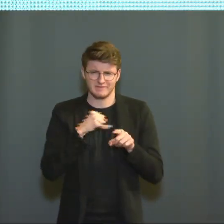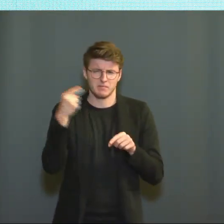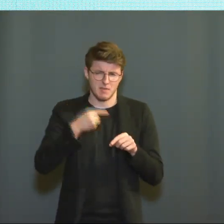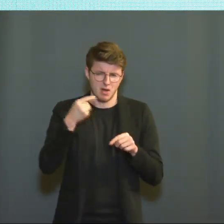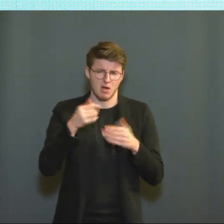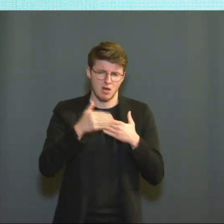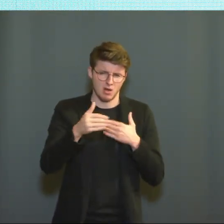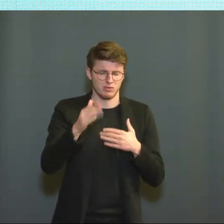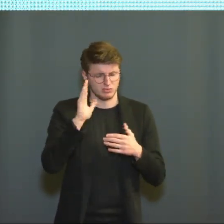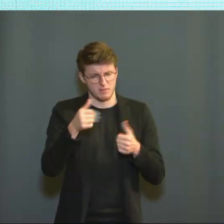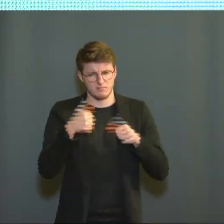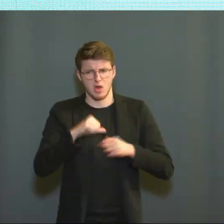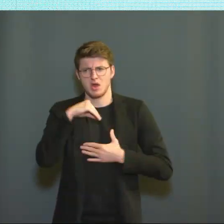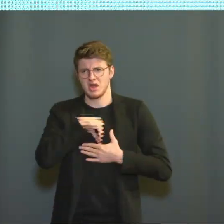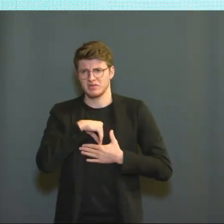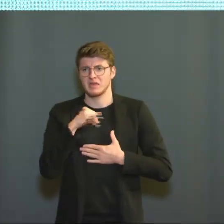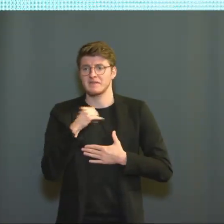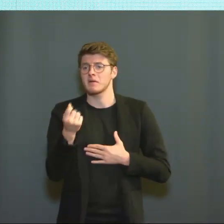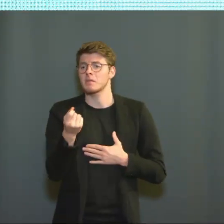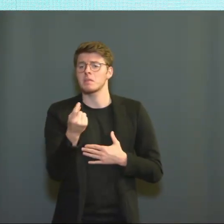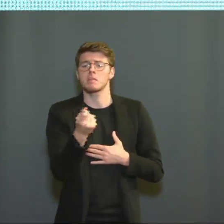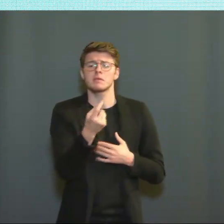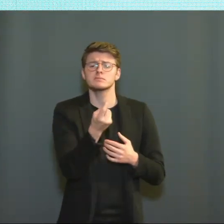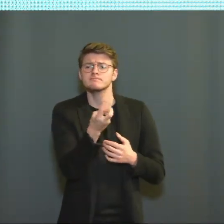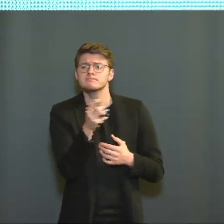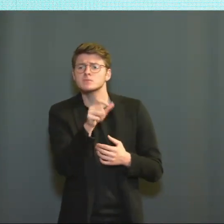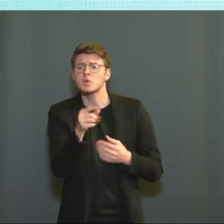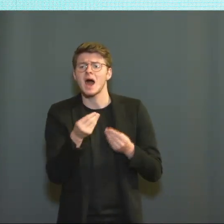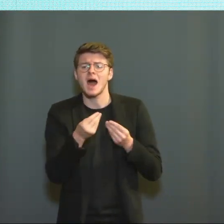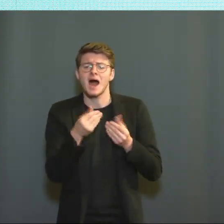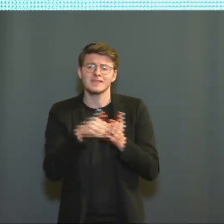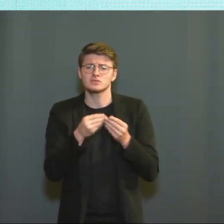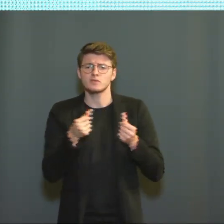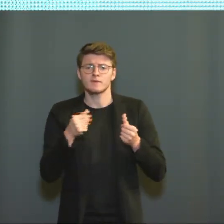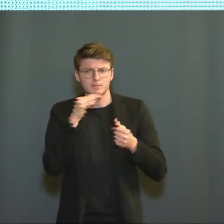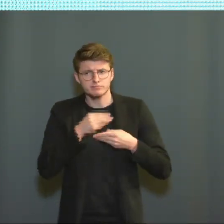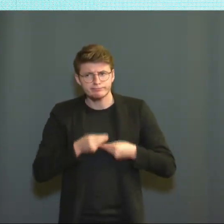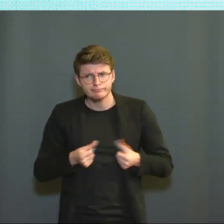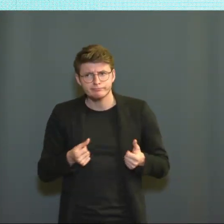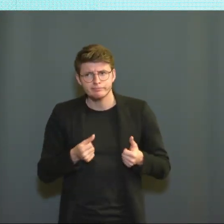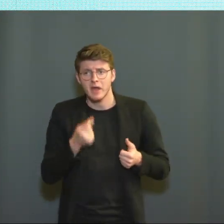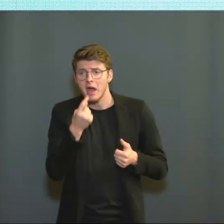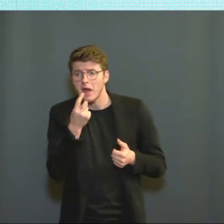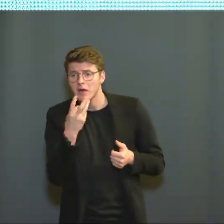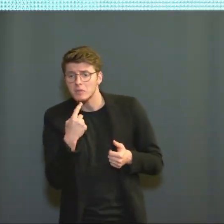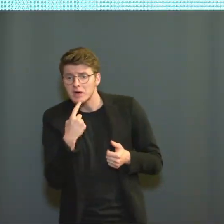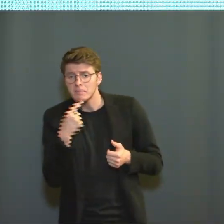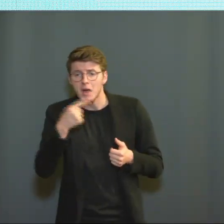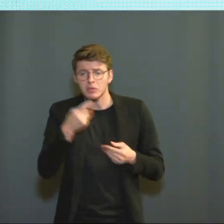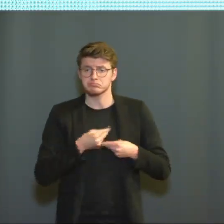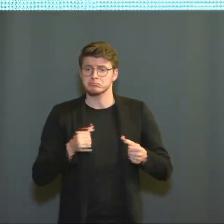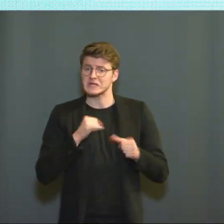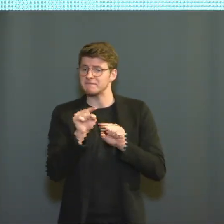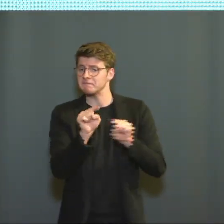aantoonbaar. Af en toe zien we dat bij sommige van die patiënten de antistoffen wegzakken na enkele weken of maanden. Maar dat wil natuurlijk niet